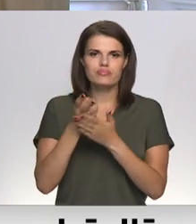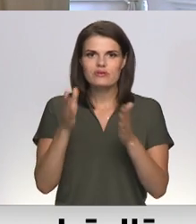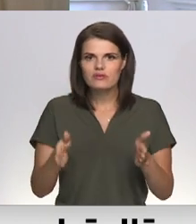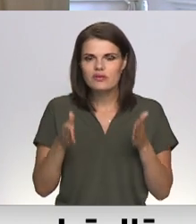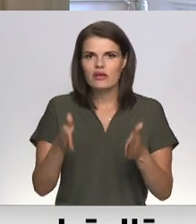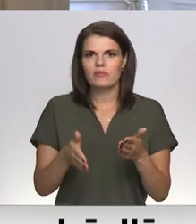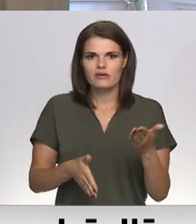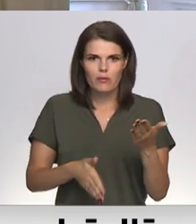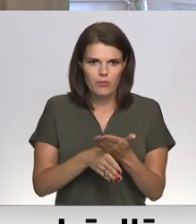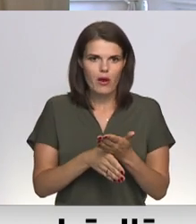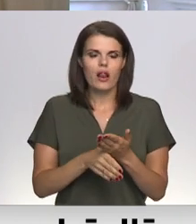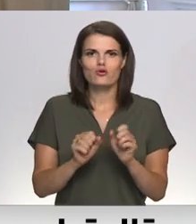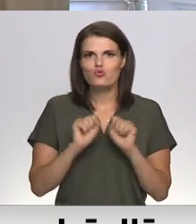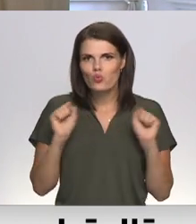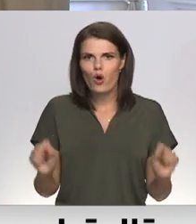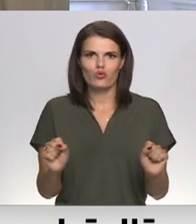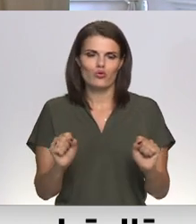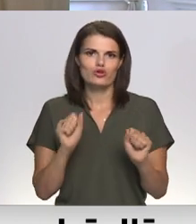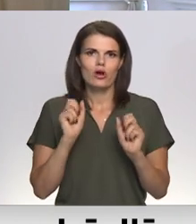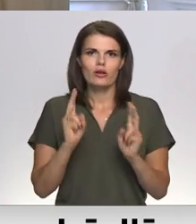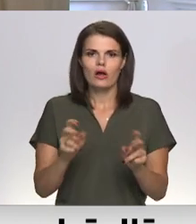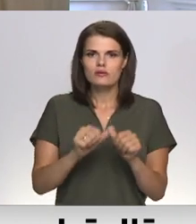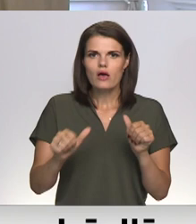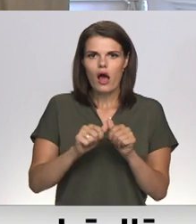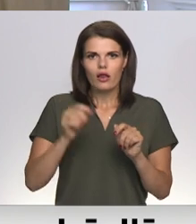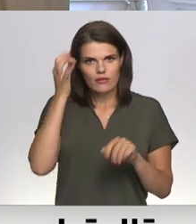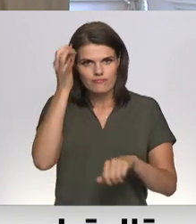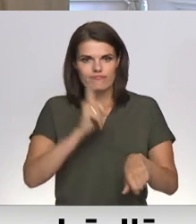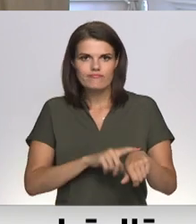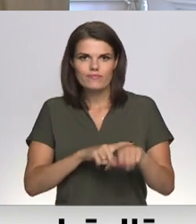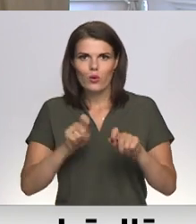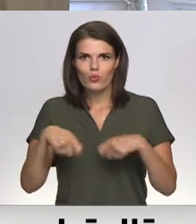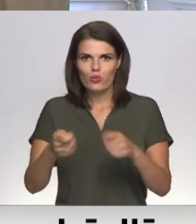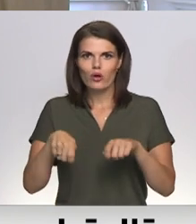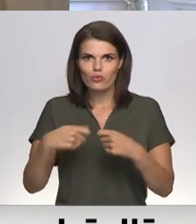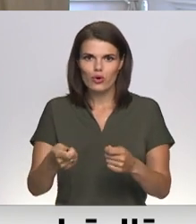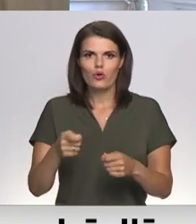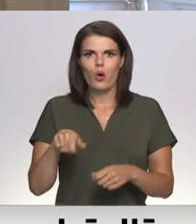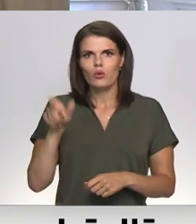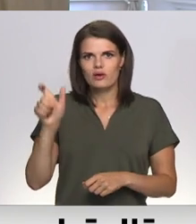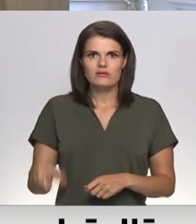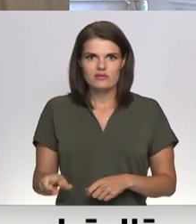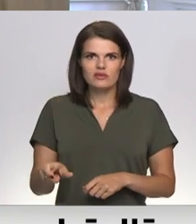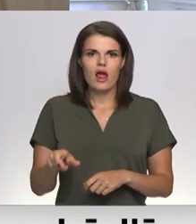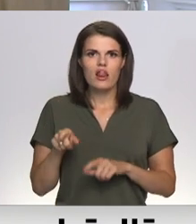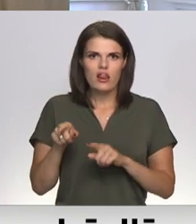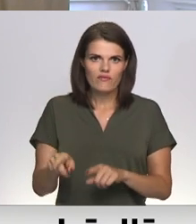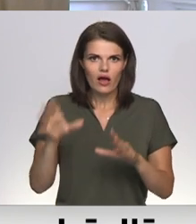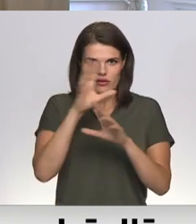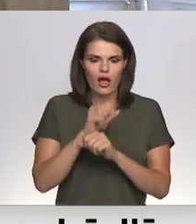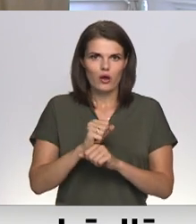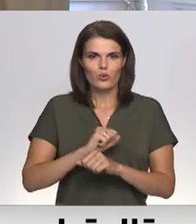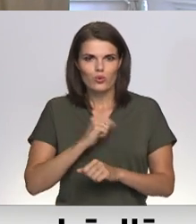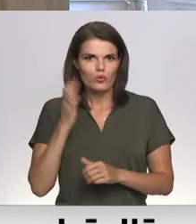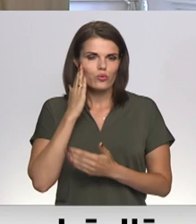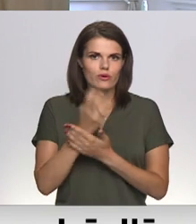viņi palīdz nodrošināt, ka tās zāles ir iedotas, un tas cilvēks izdzīvo varbūt to nakti. Un ja jūs padomājat,